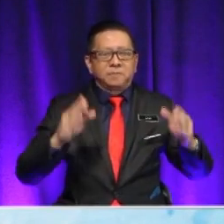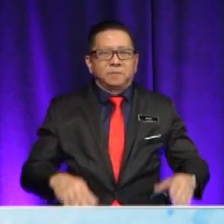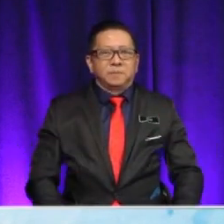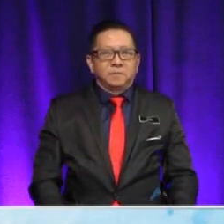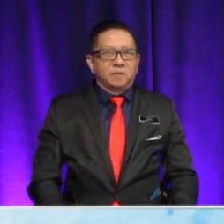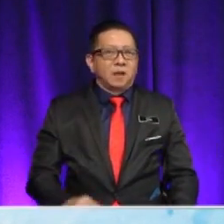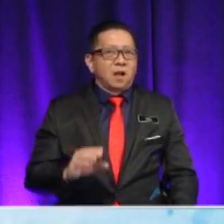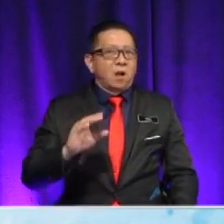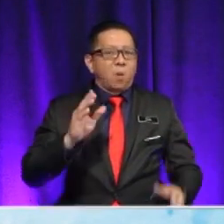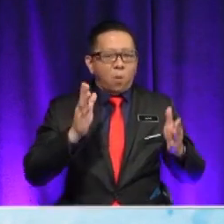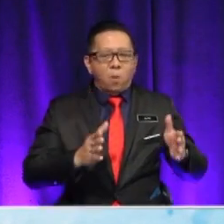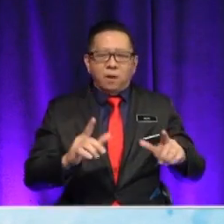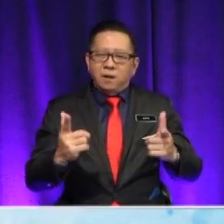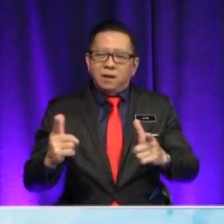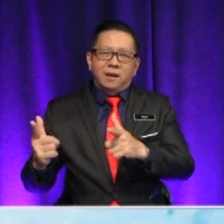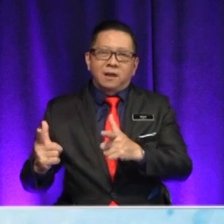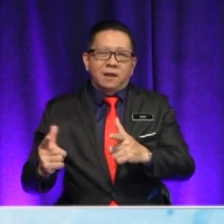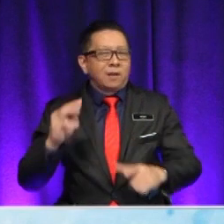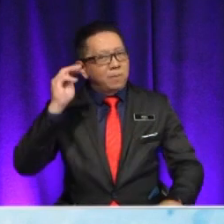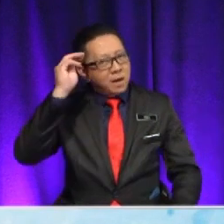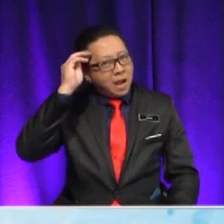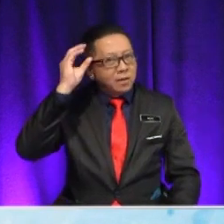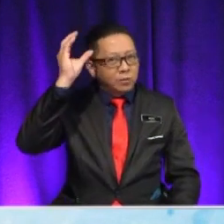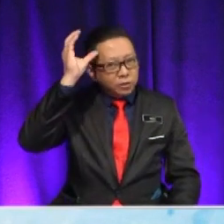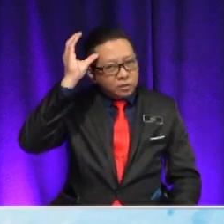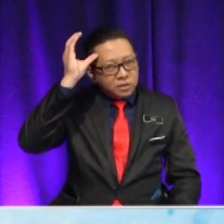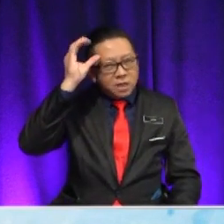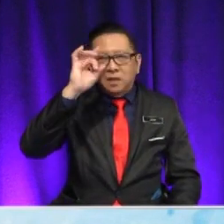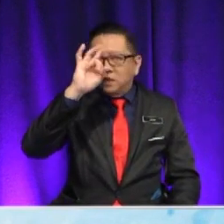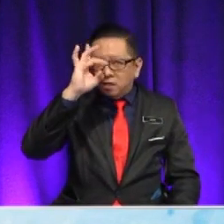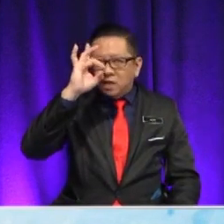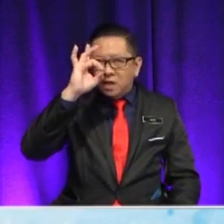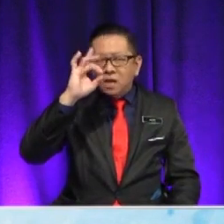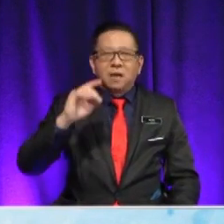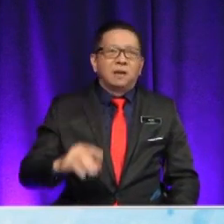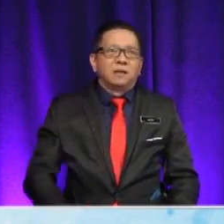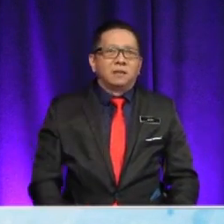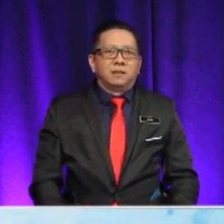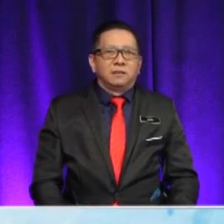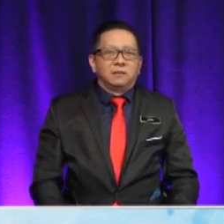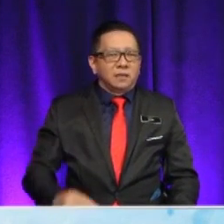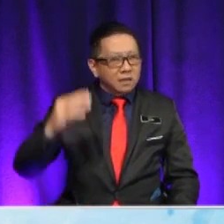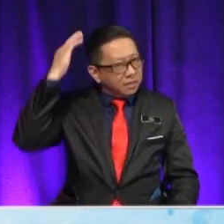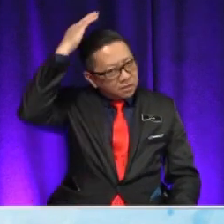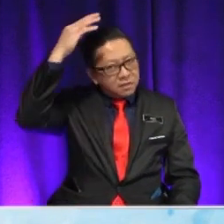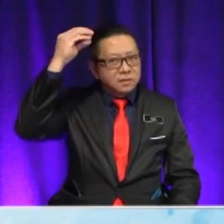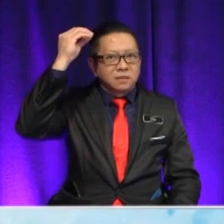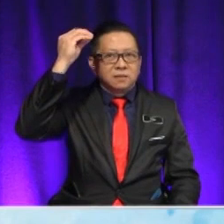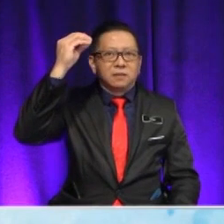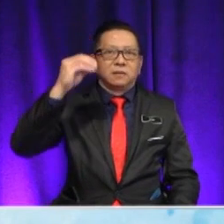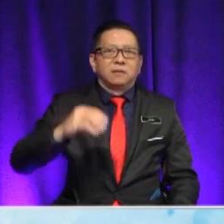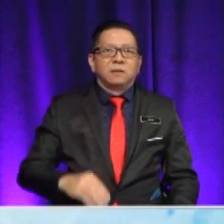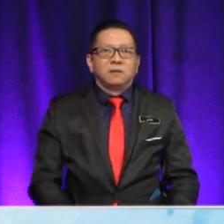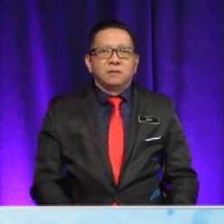kaum. Okey, kita ada kaum Melayu, okey, kaum Cina, kaum India, okey, Sikh dekat situ ada. Okey,